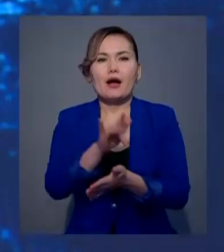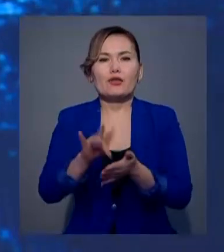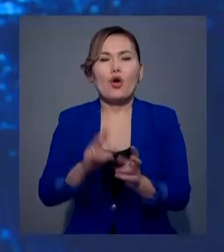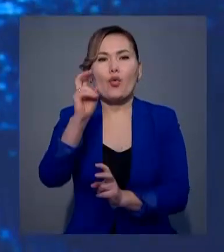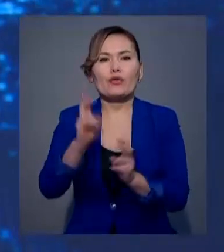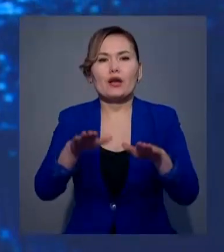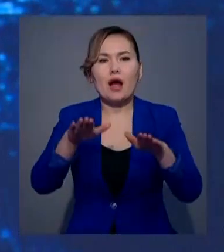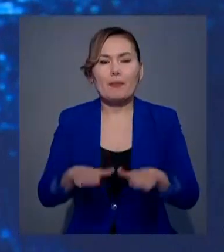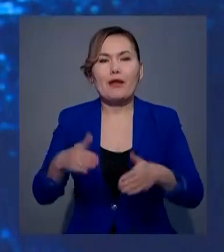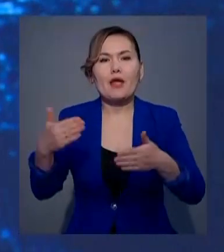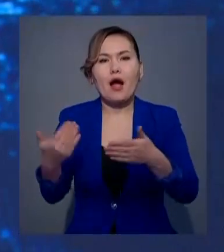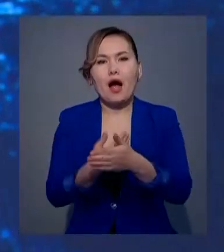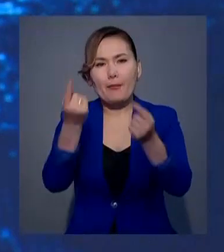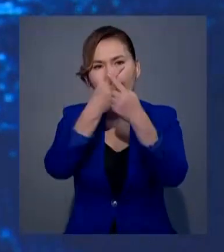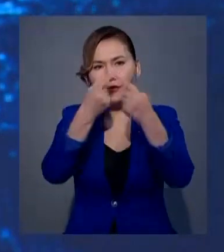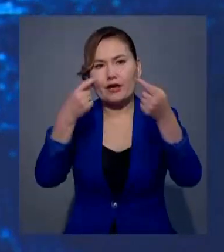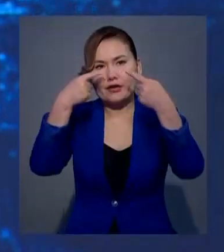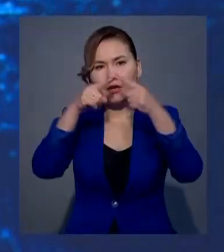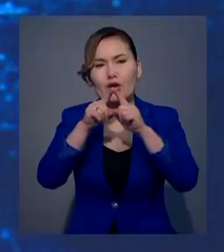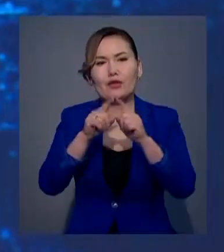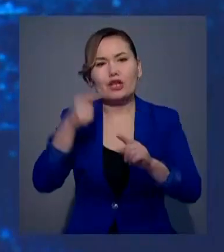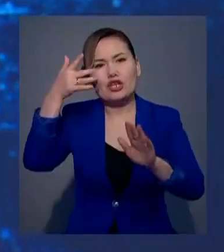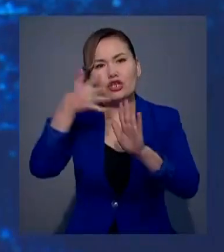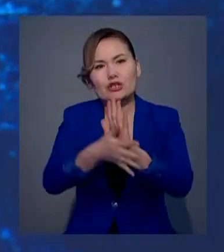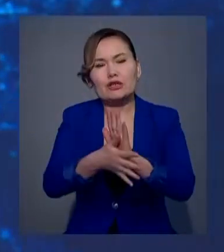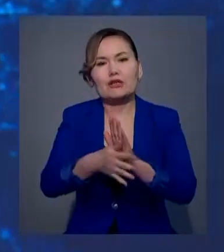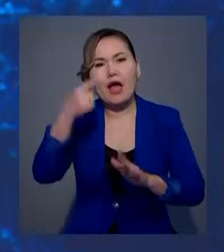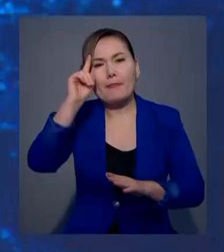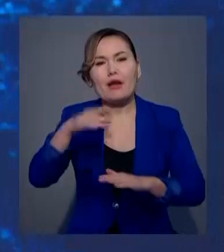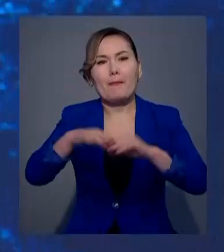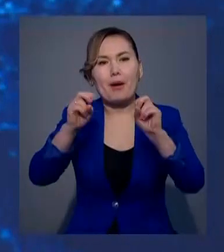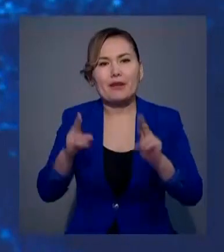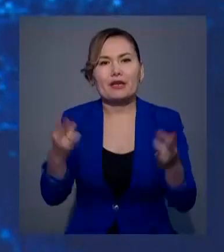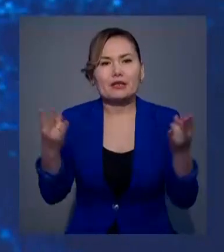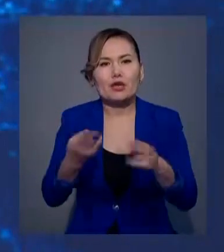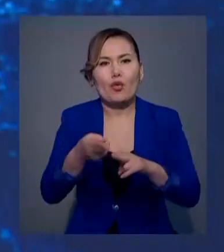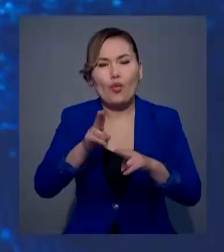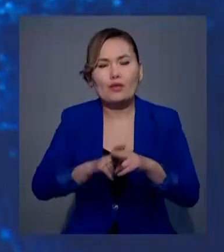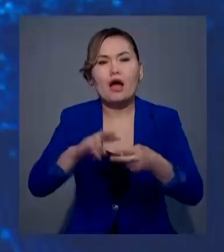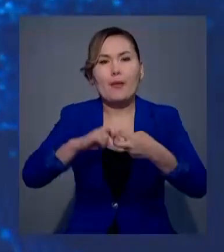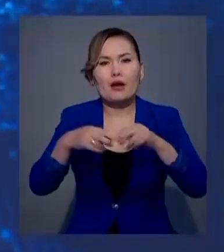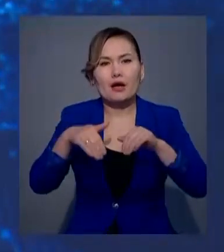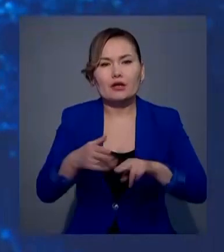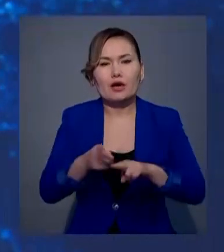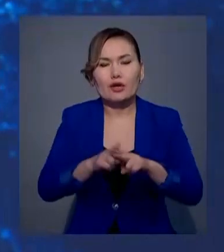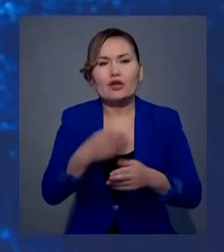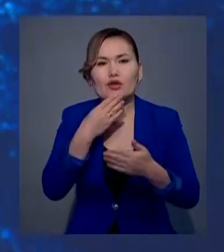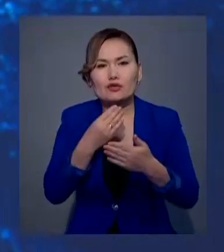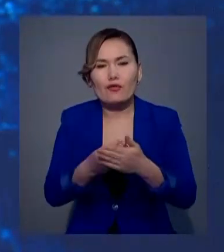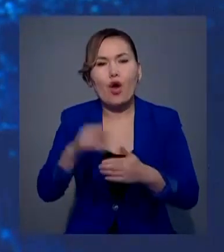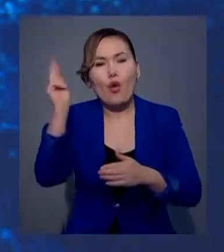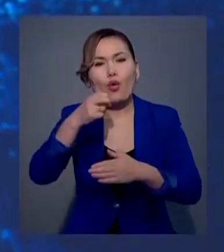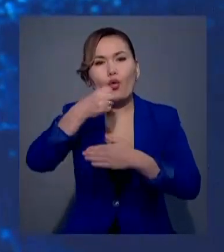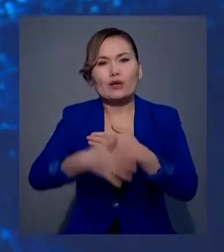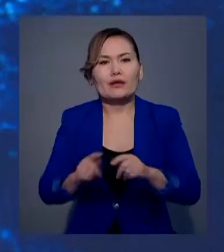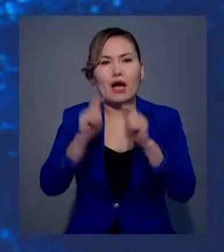Өскемендегі өндіріс орындары ақпараттық технологияны жетік меңгерген мамандарға зәру. Осы тығырықтан шығу үшін өзіндік оқу орталықтарын ашып амалдай